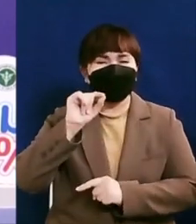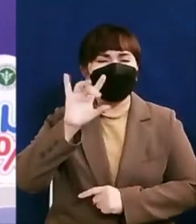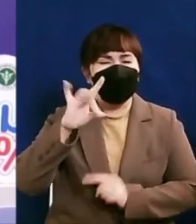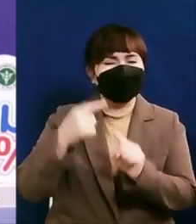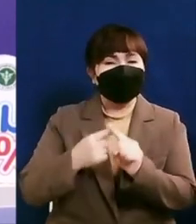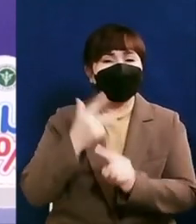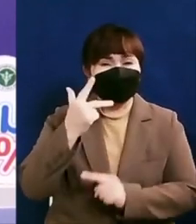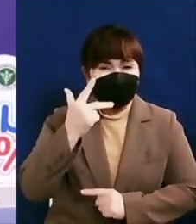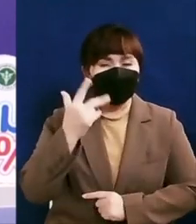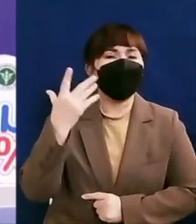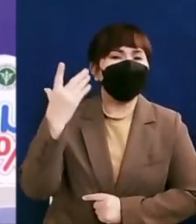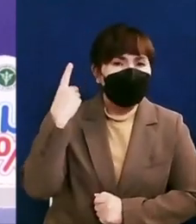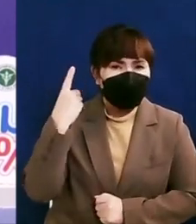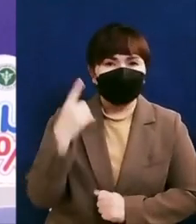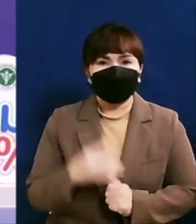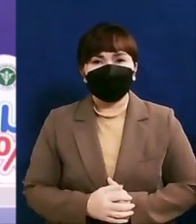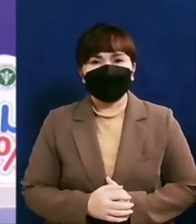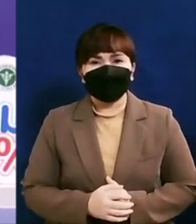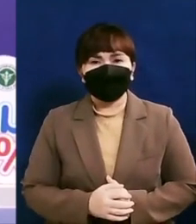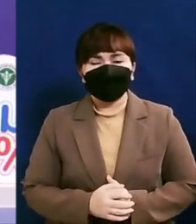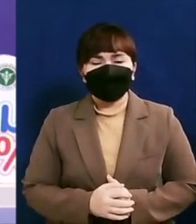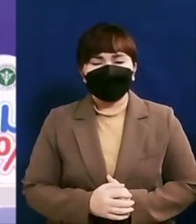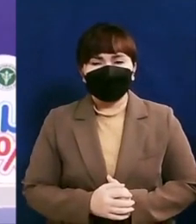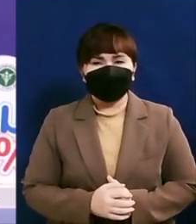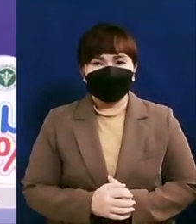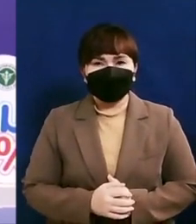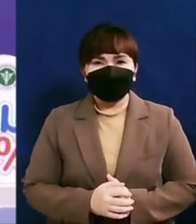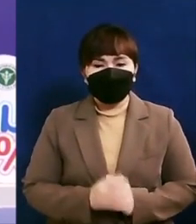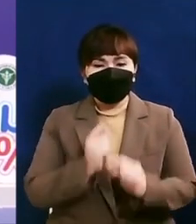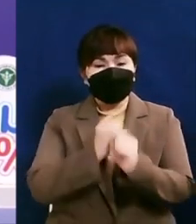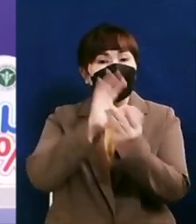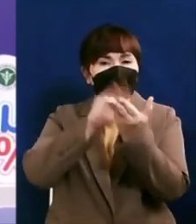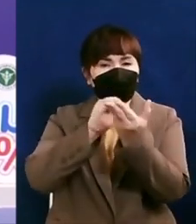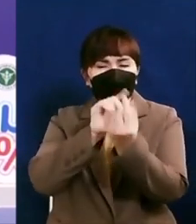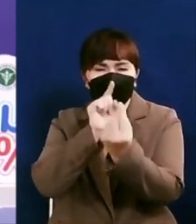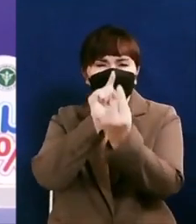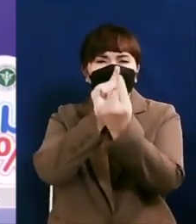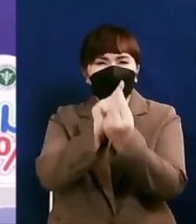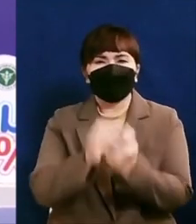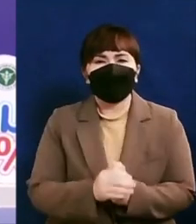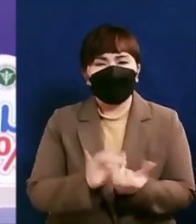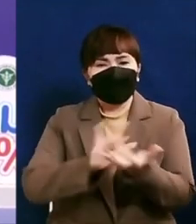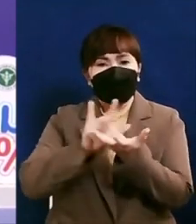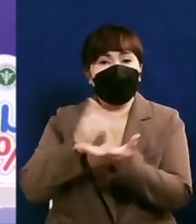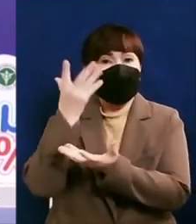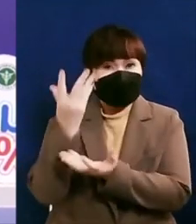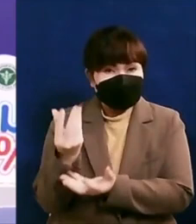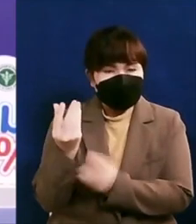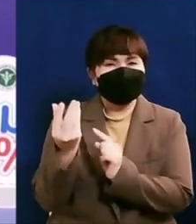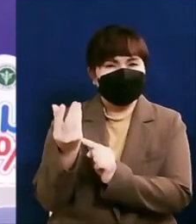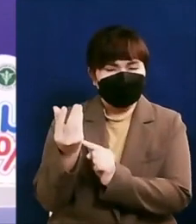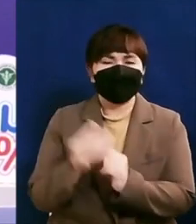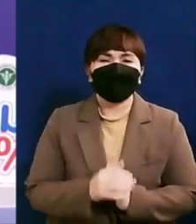28มีนาคมนะครับก็คือเมื่อวานนะครับเรามีจากที่ข้อมูลนะครับเรามียอดยาคงคลังนะครับที่ยัง